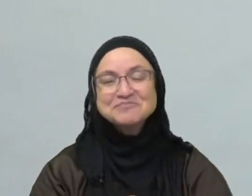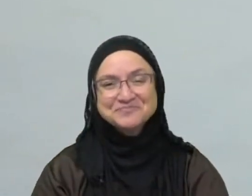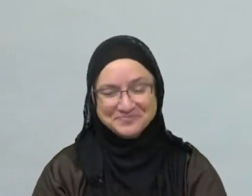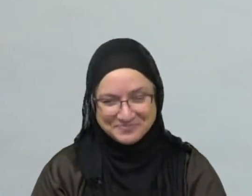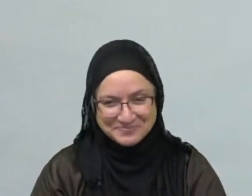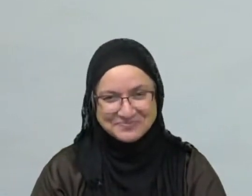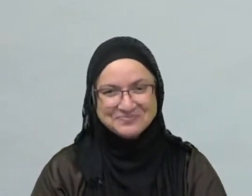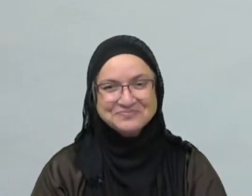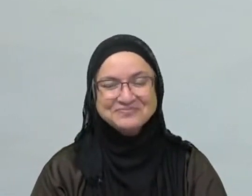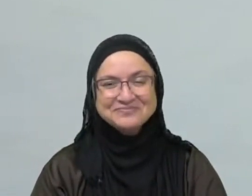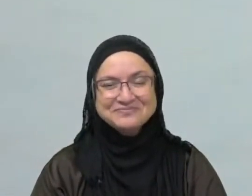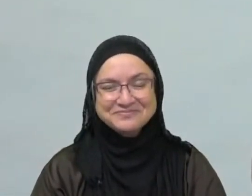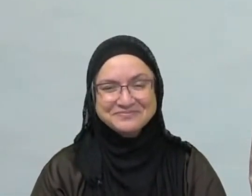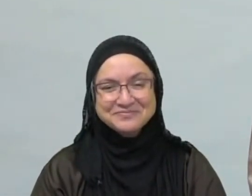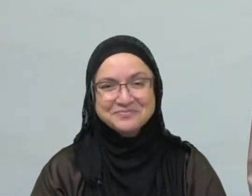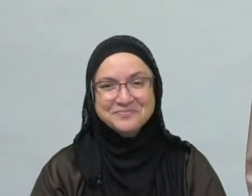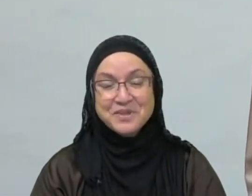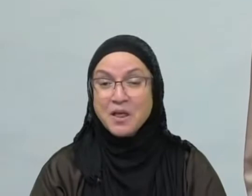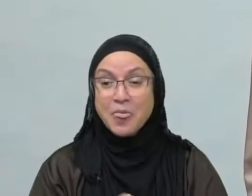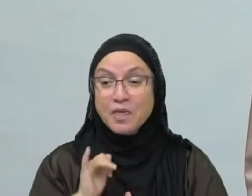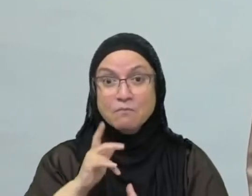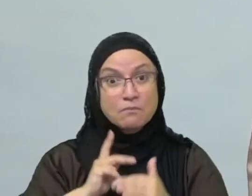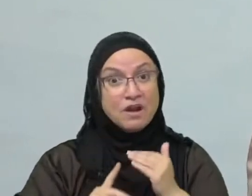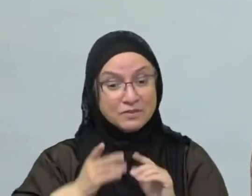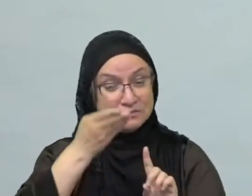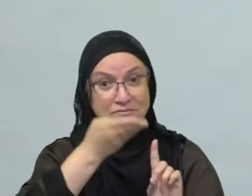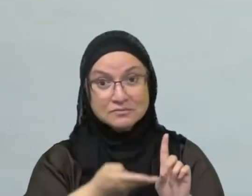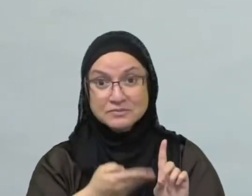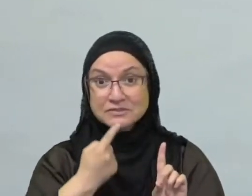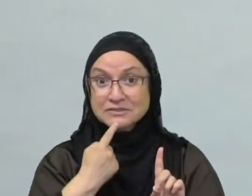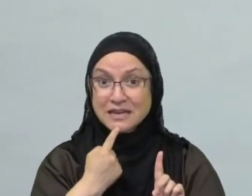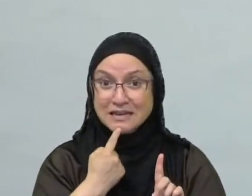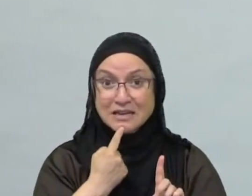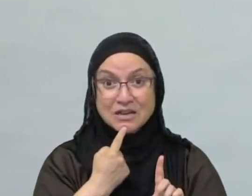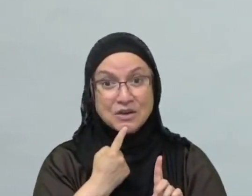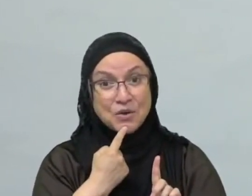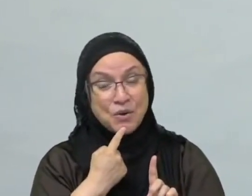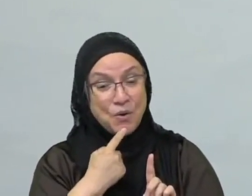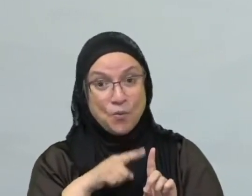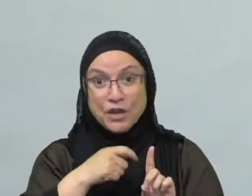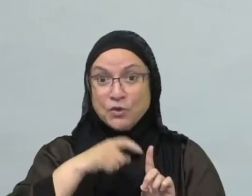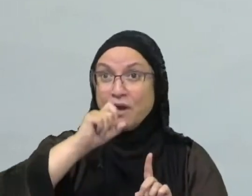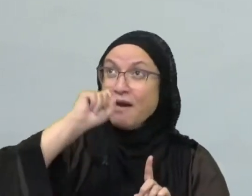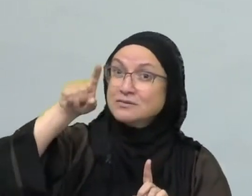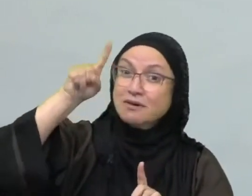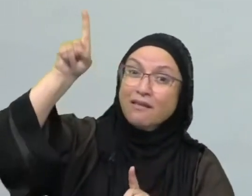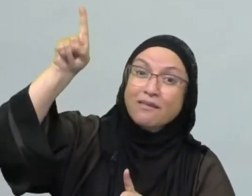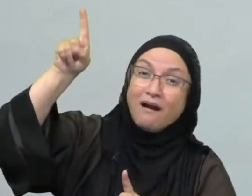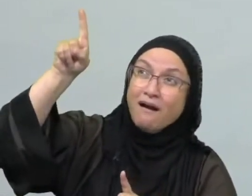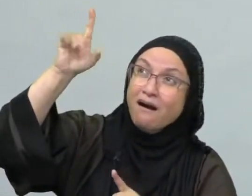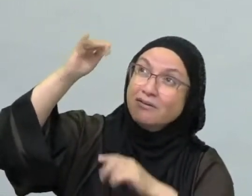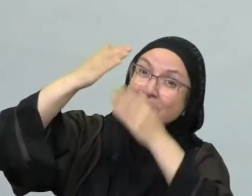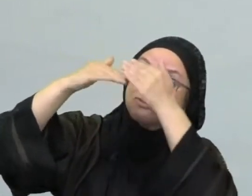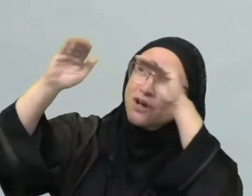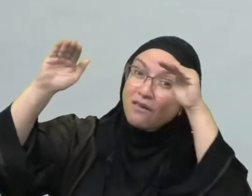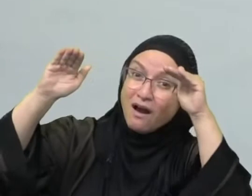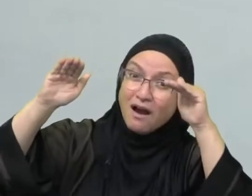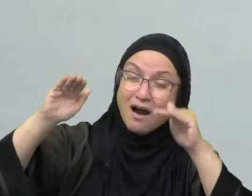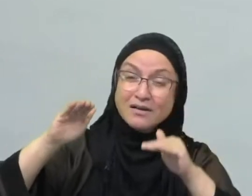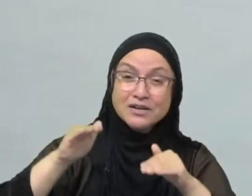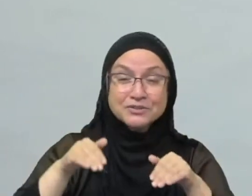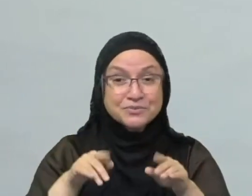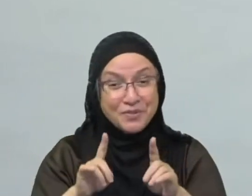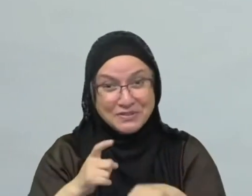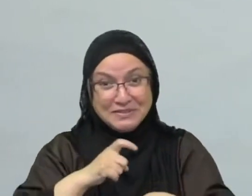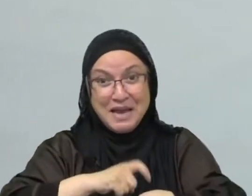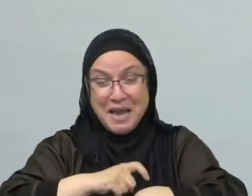whoever asks Allah for paradise 3 times, paradise responds and says, oh Allah, enter him into paradise. اللَّهُمَ أَدْخِلْنَا